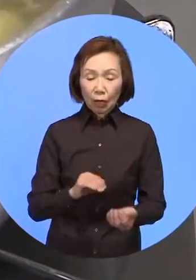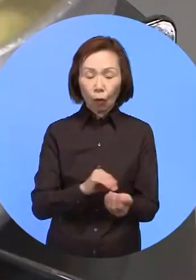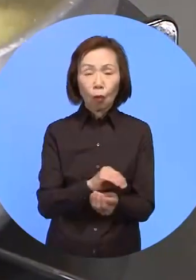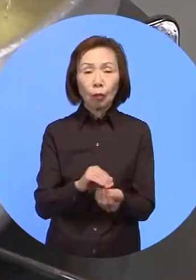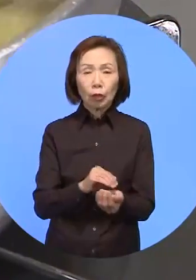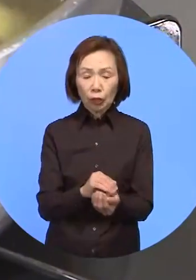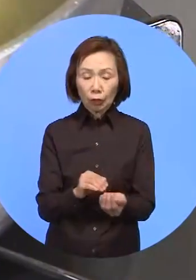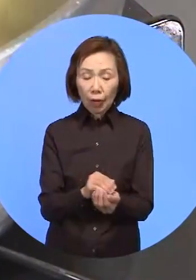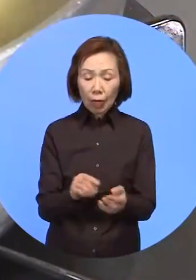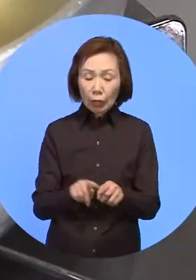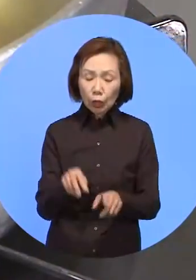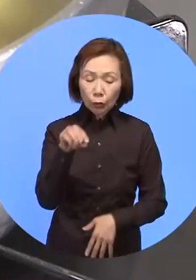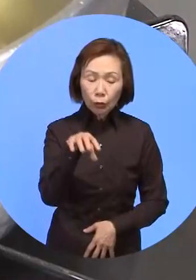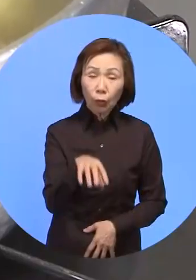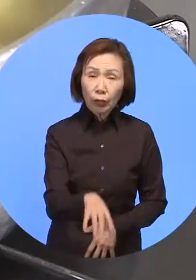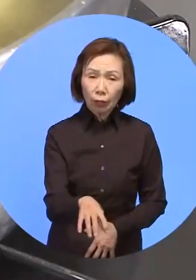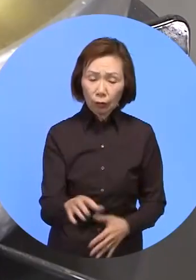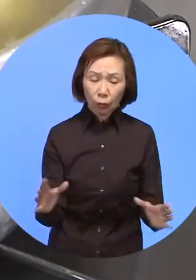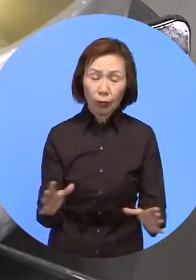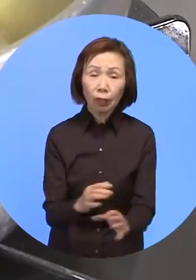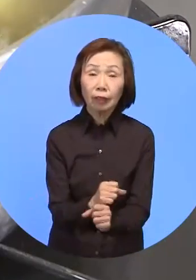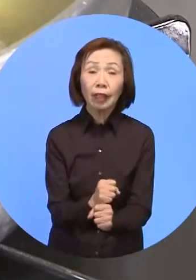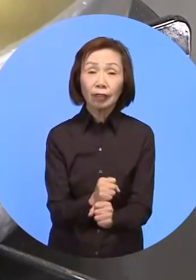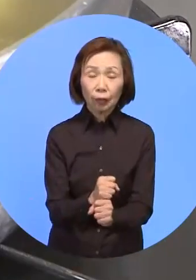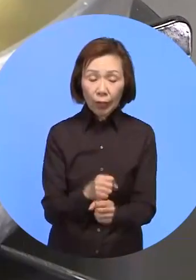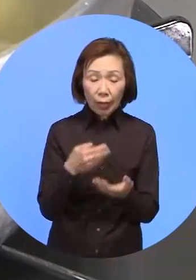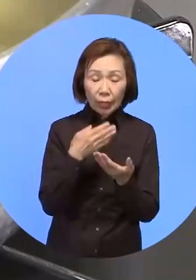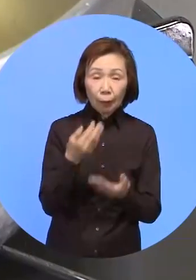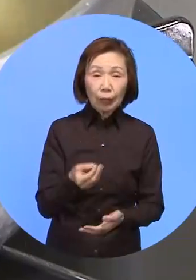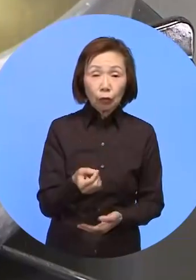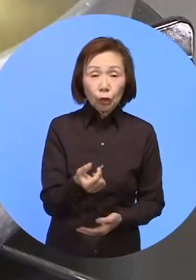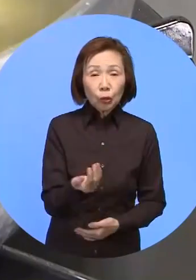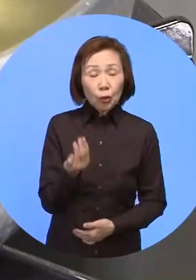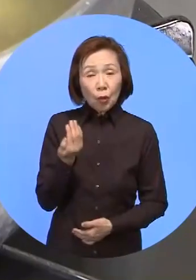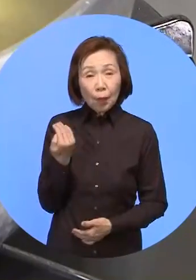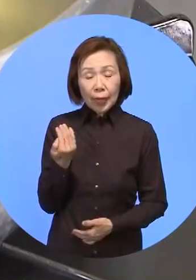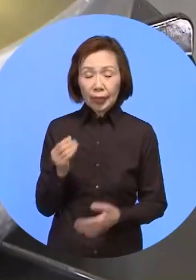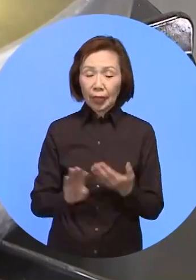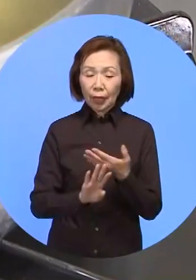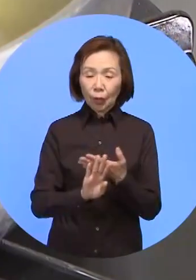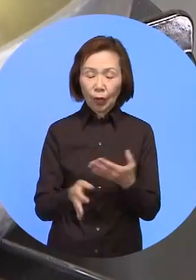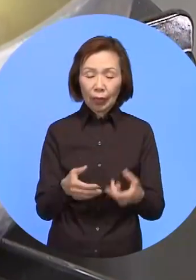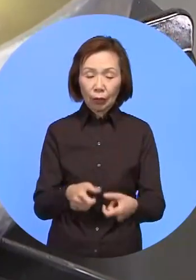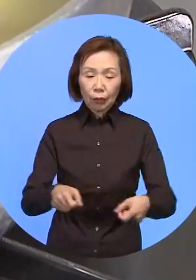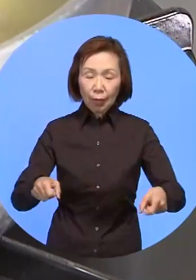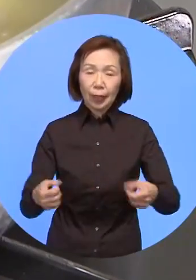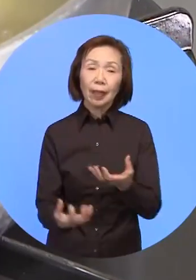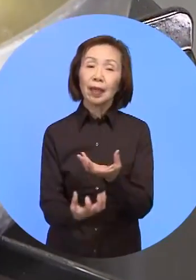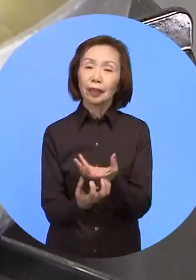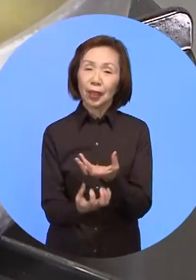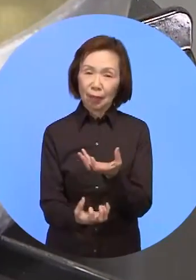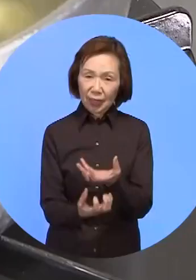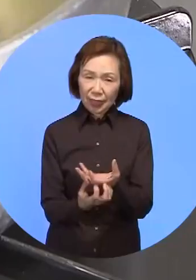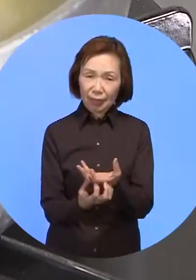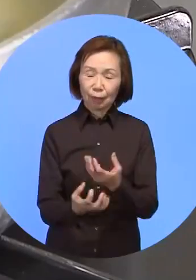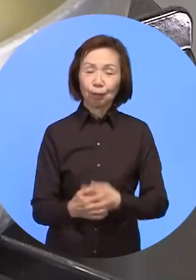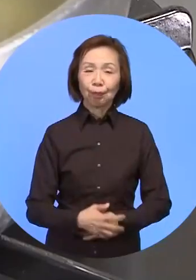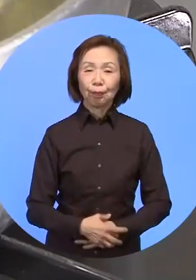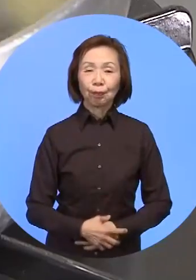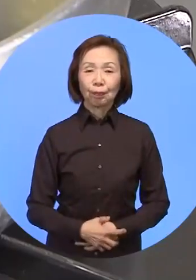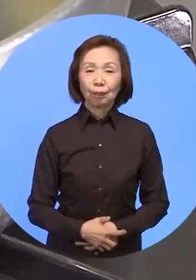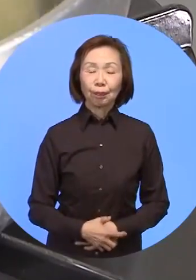お餅は一緒に煮ると溶けてしまうので、食べる直前に別の鍋で茹でてお椀に盛ります。